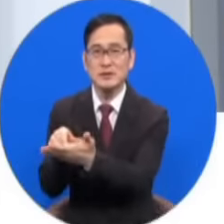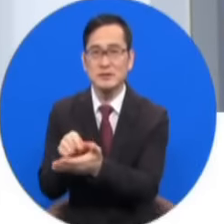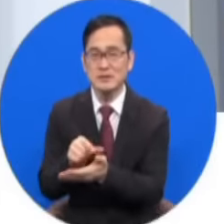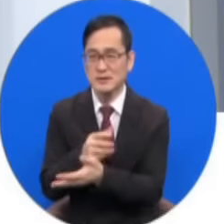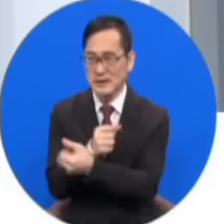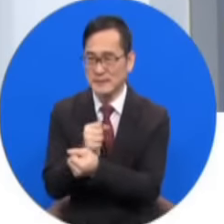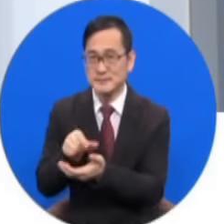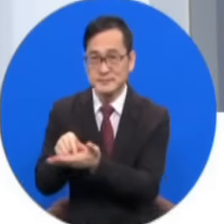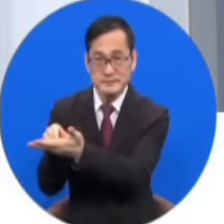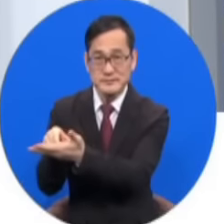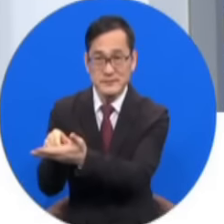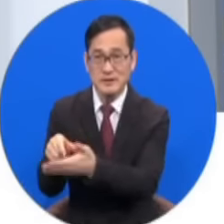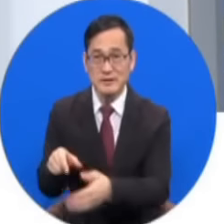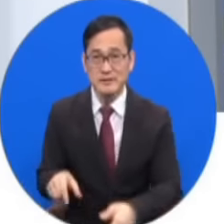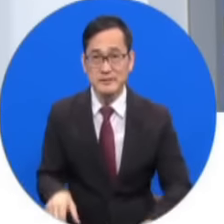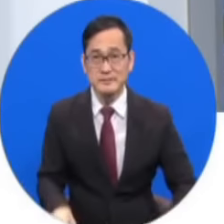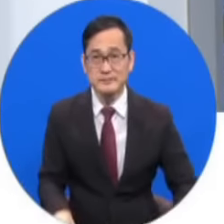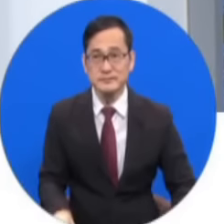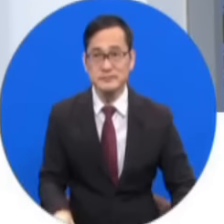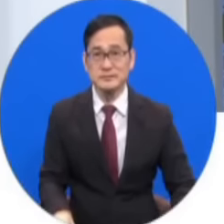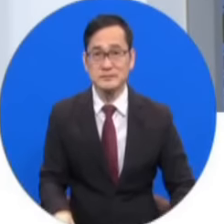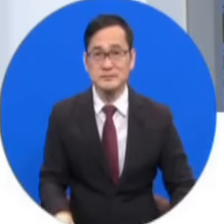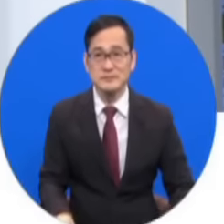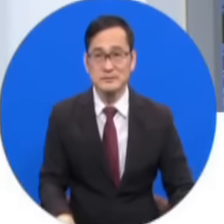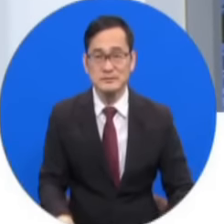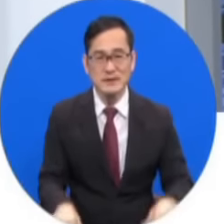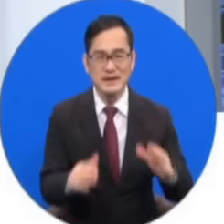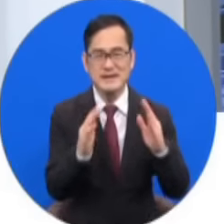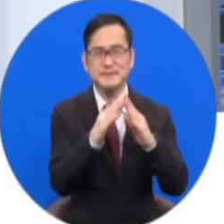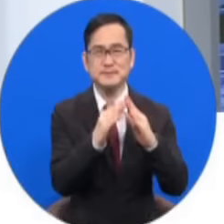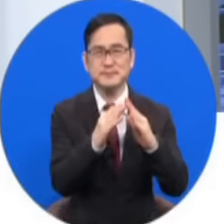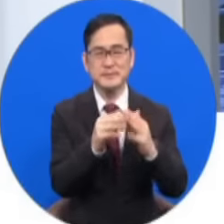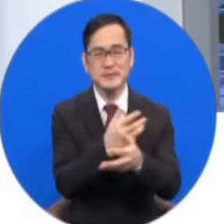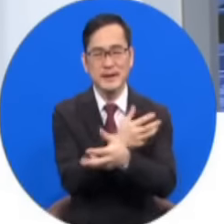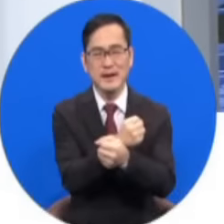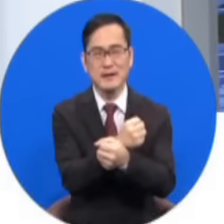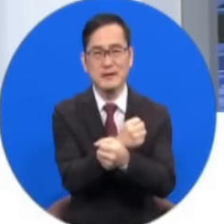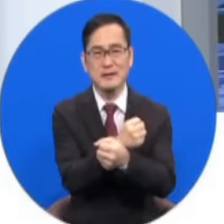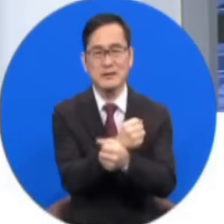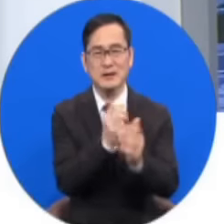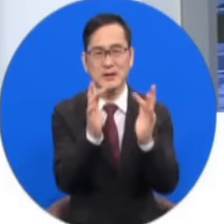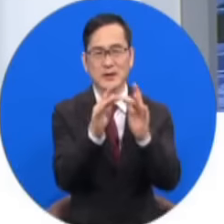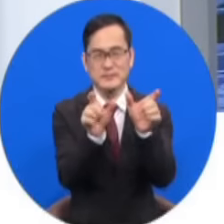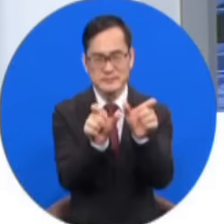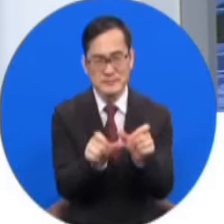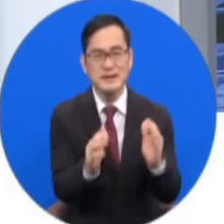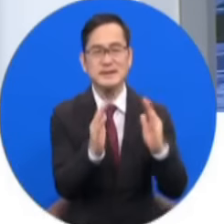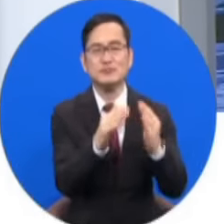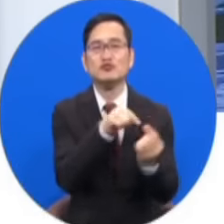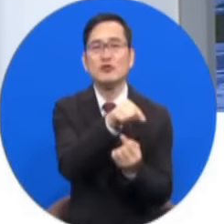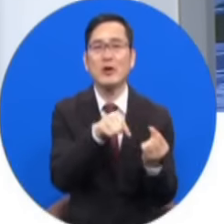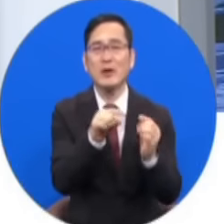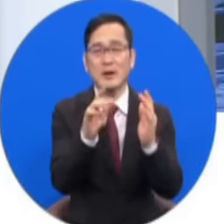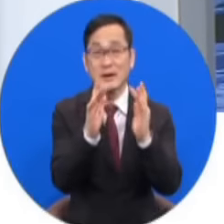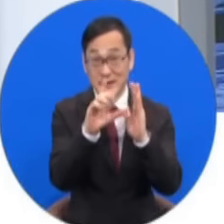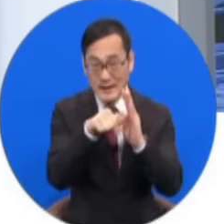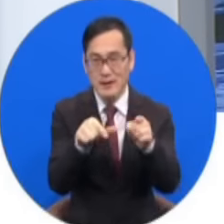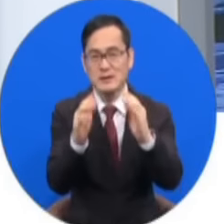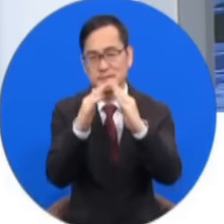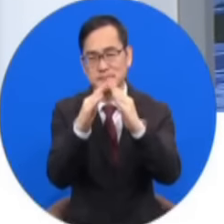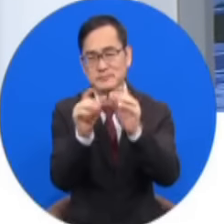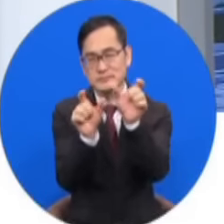슈퍼호스트 안에 댓글이 시작된 겁니다네 134건의 댓글이 시작된 것은 지금 여기서 더 큰 의혹이